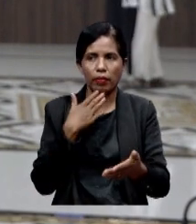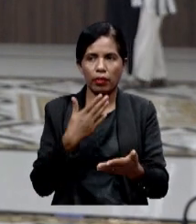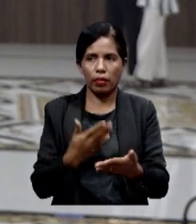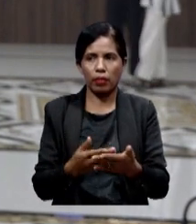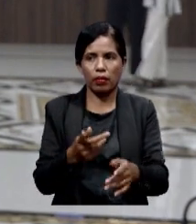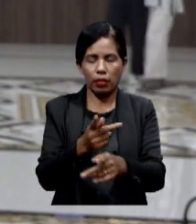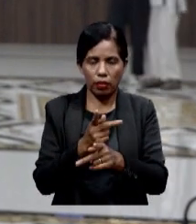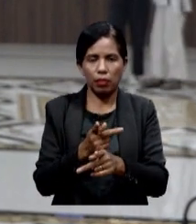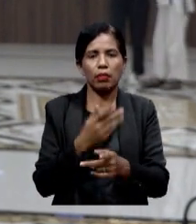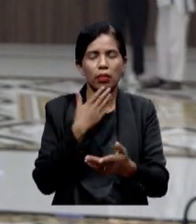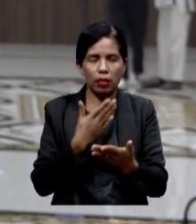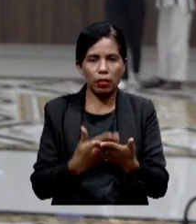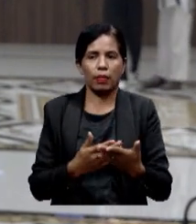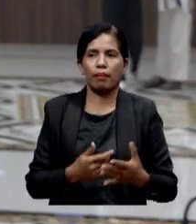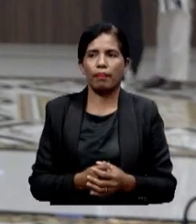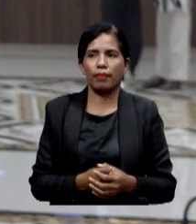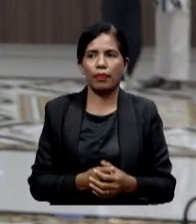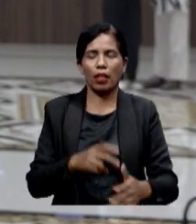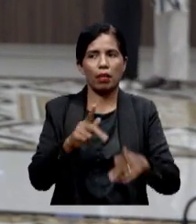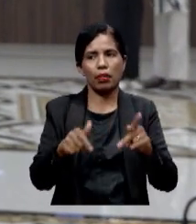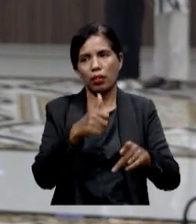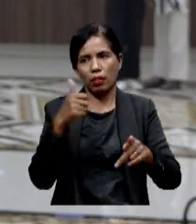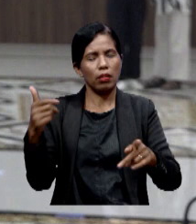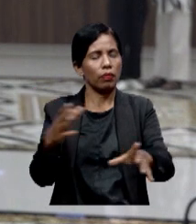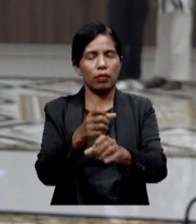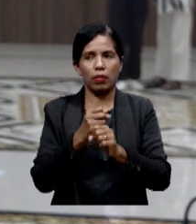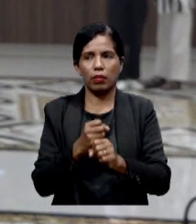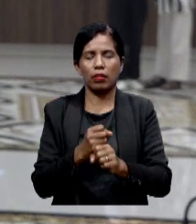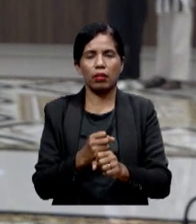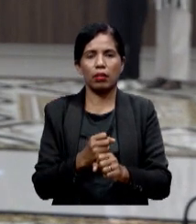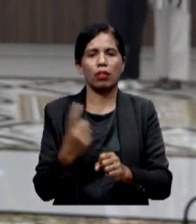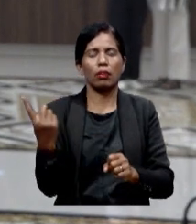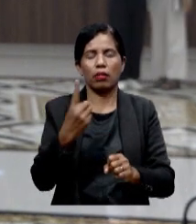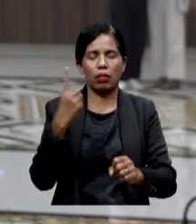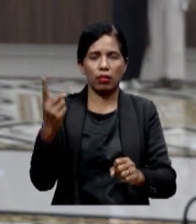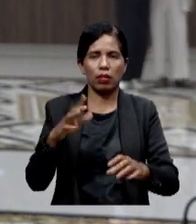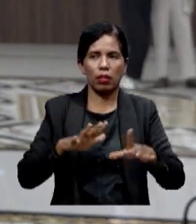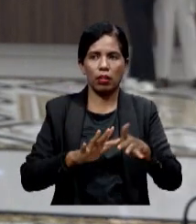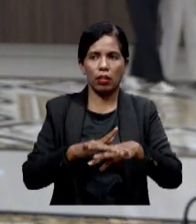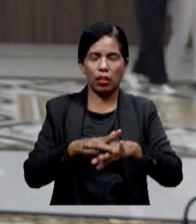seguru e masih lebih nih foto itu na heledet maka tais ne